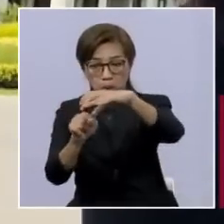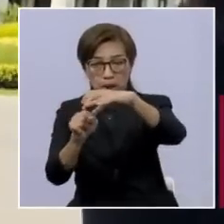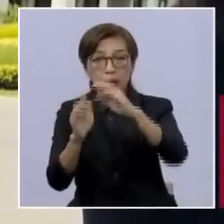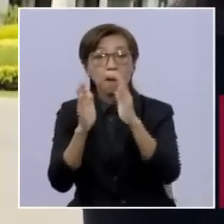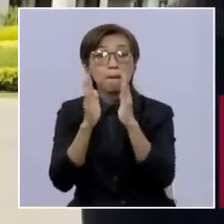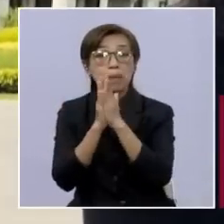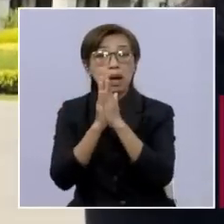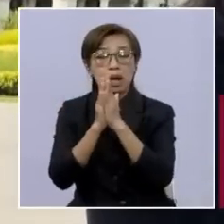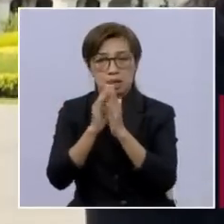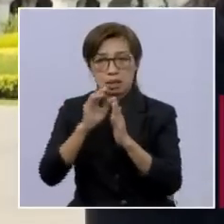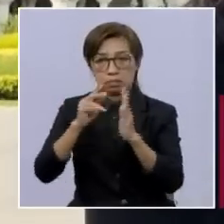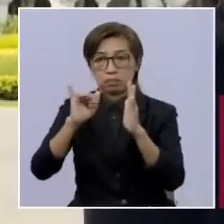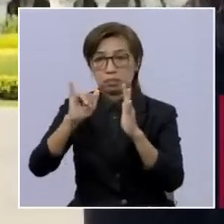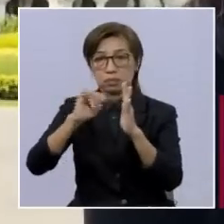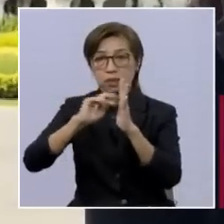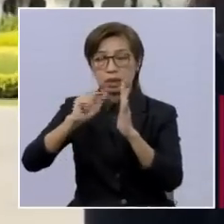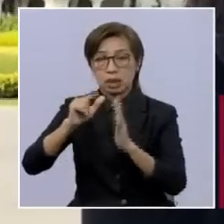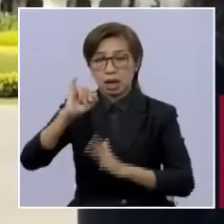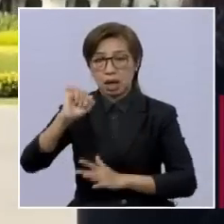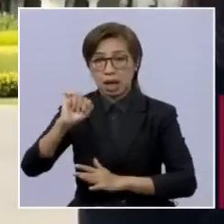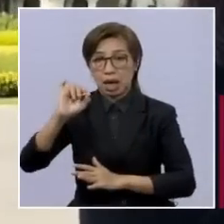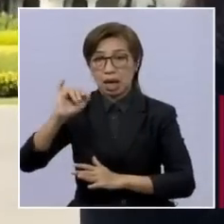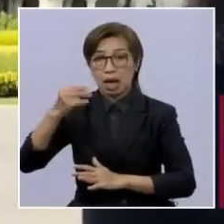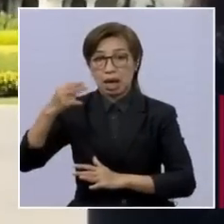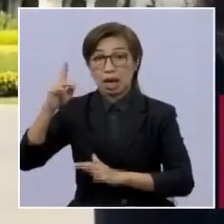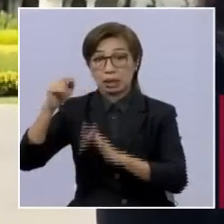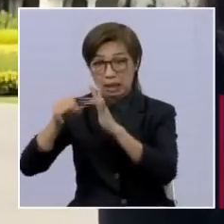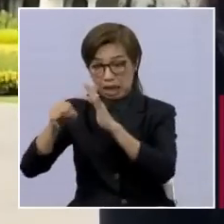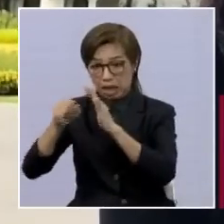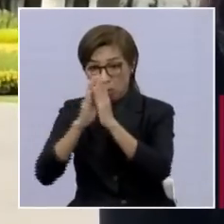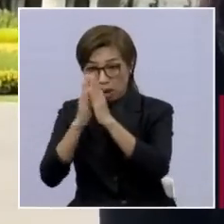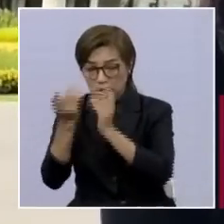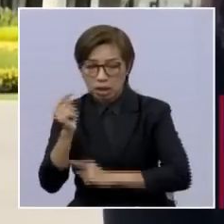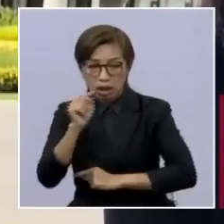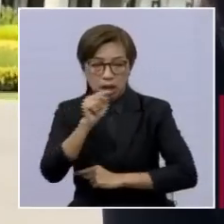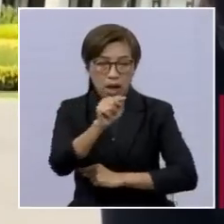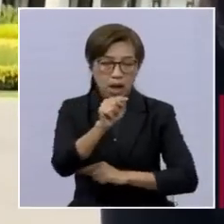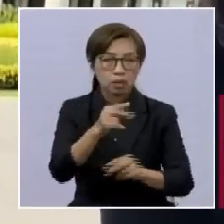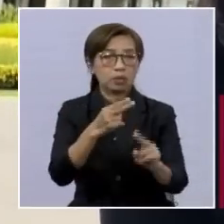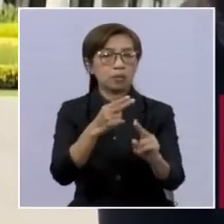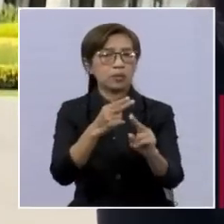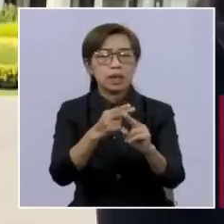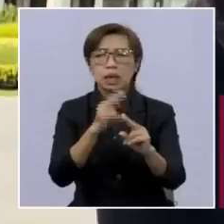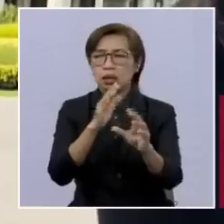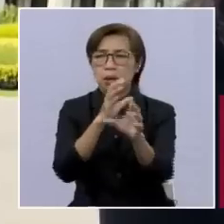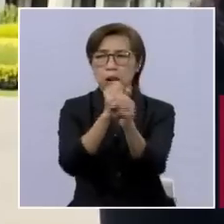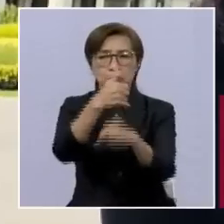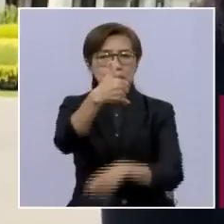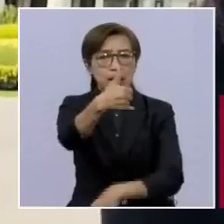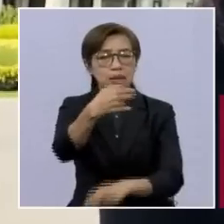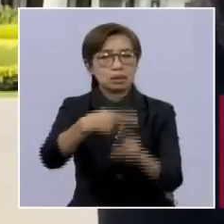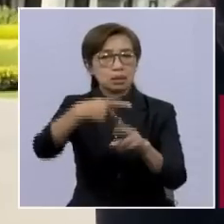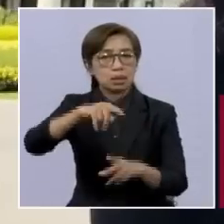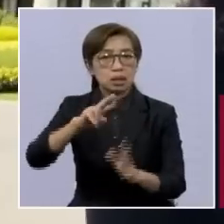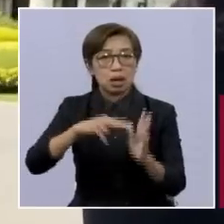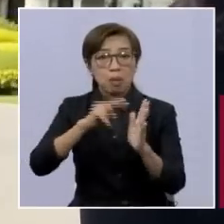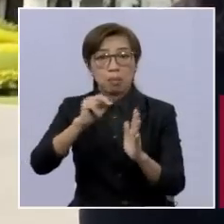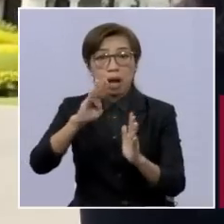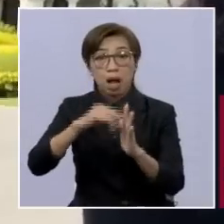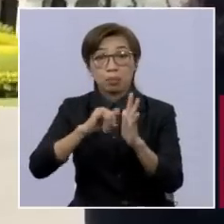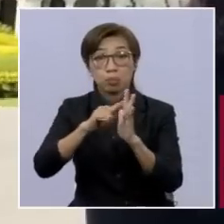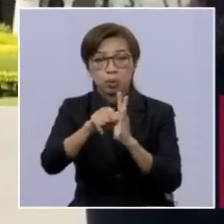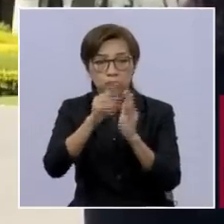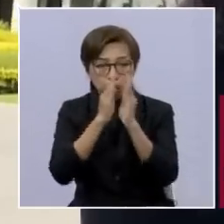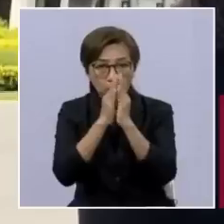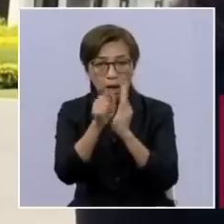าตาพานบุญที่มีความศักดิ์สิทธิ์ถ้าหากคนในพื้นที่ทำพิธีแบบไม่ถูกต้องหรือคนนอกพื้นที่ก็แล้วแต่อา